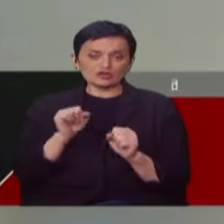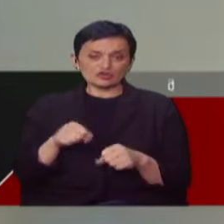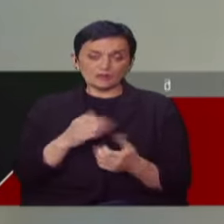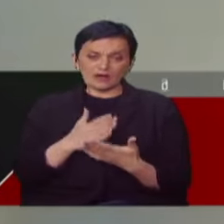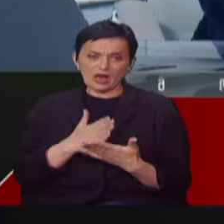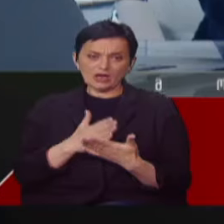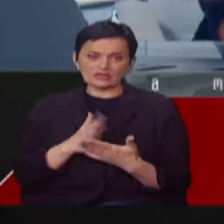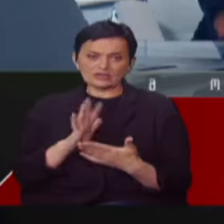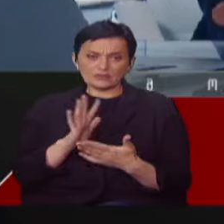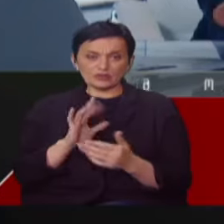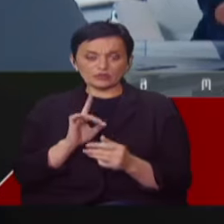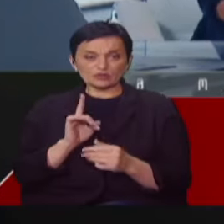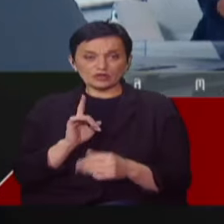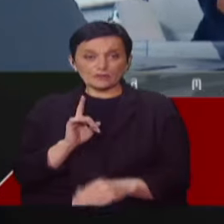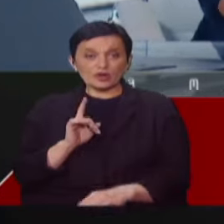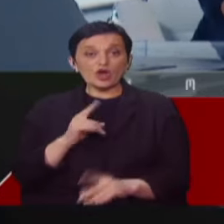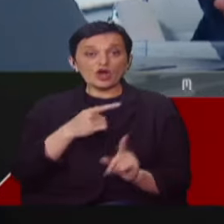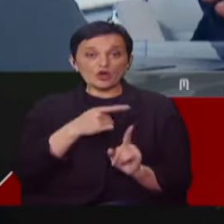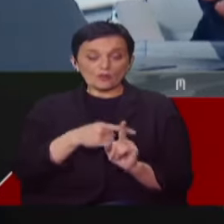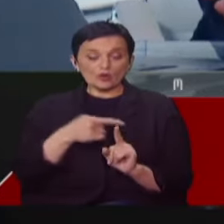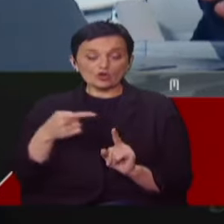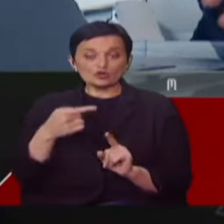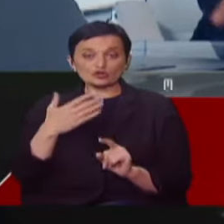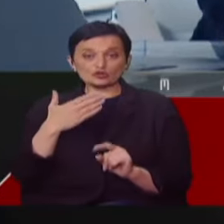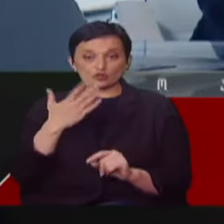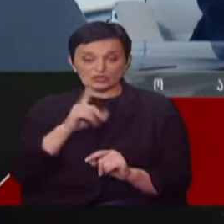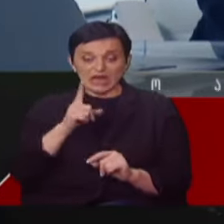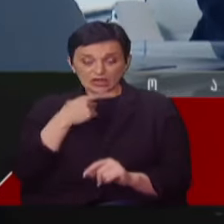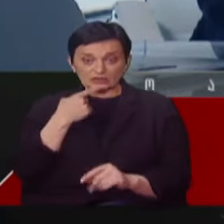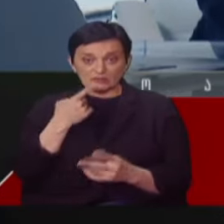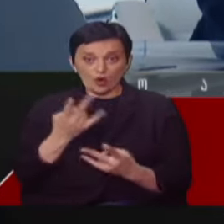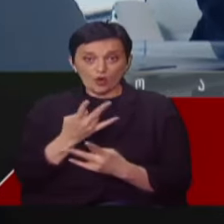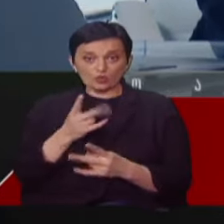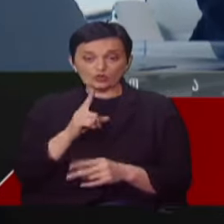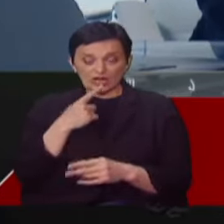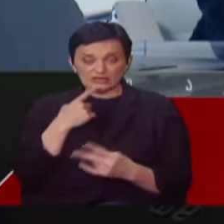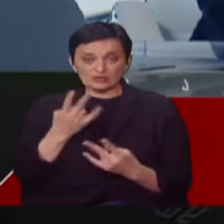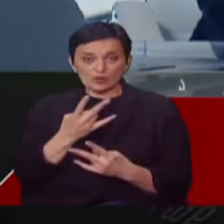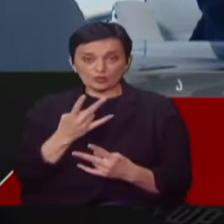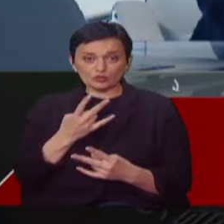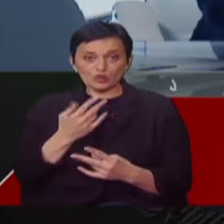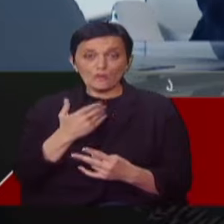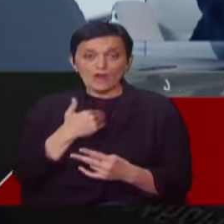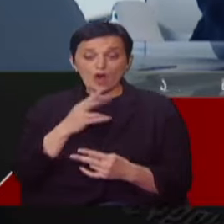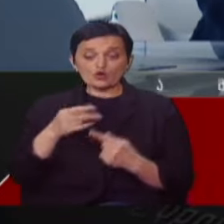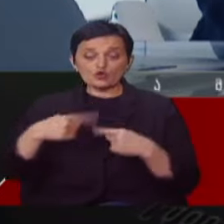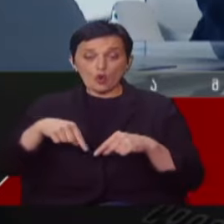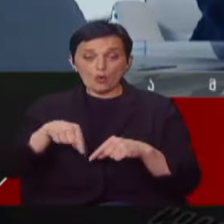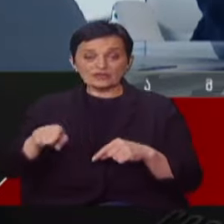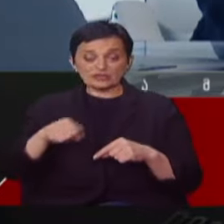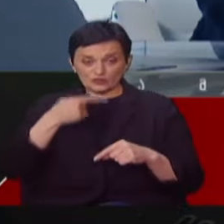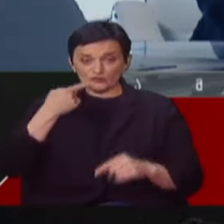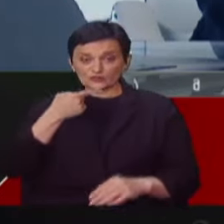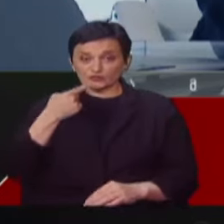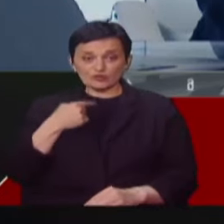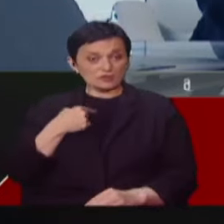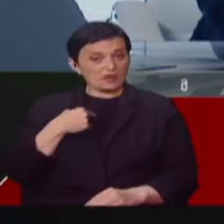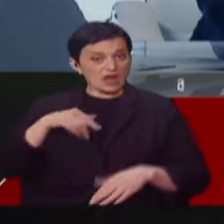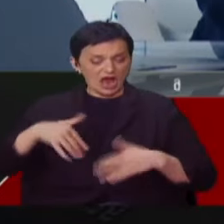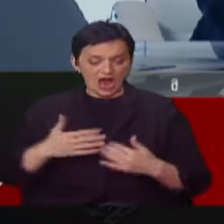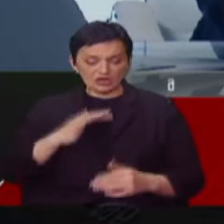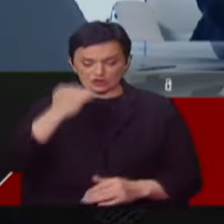არსებობდეს რაიმე გავლენა ჩვენ სახელმწიფოზე? რა თქმა უნდა, რა თქმა უნდა, და მე კომიტეტის ხტომაზე ვთქვი, რომ მე არ